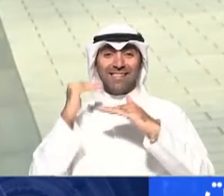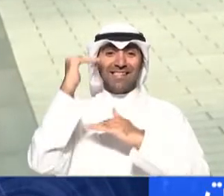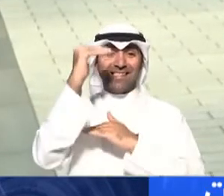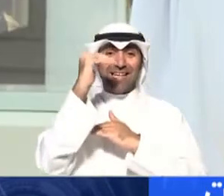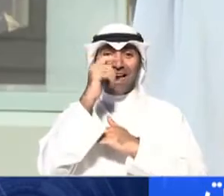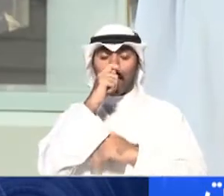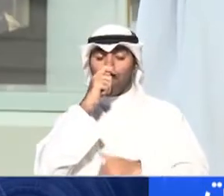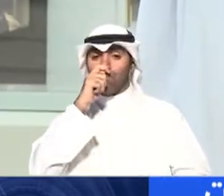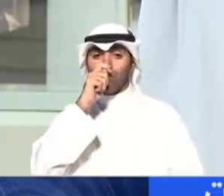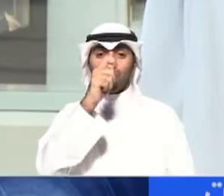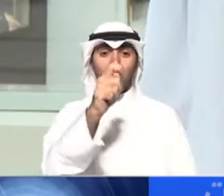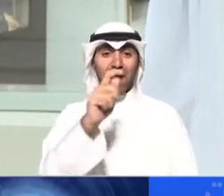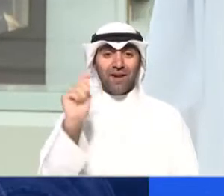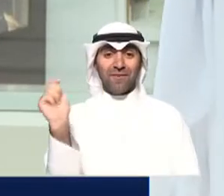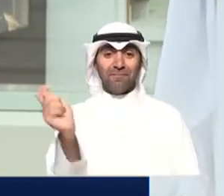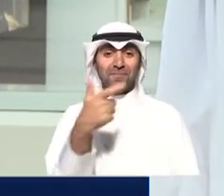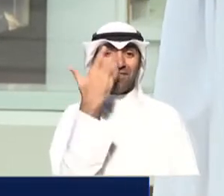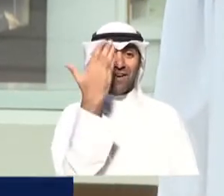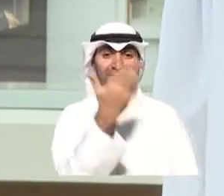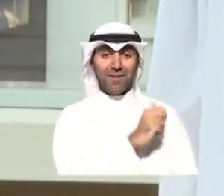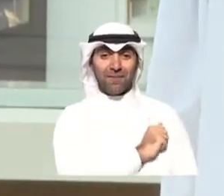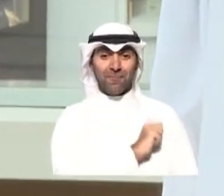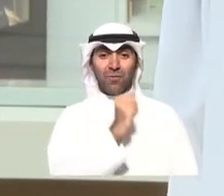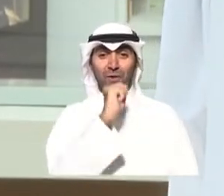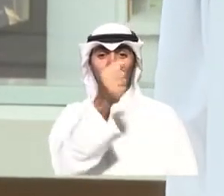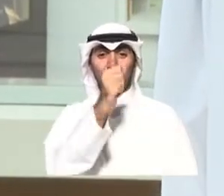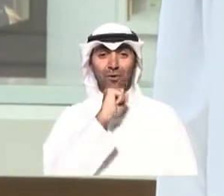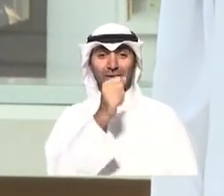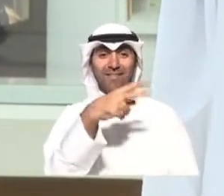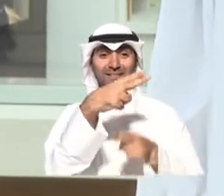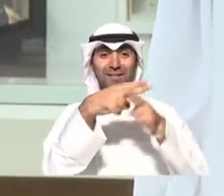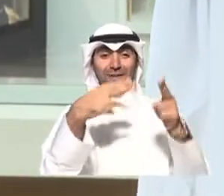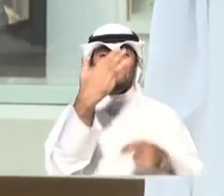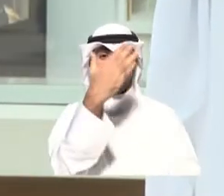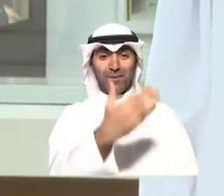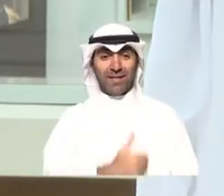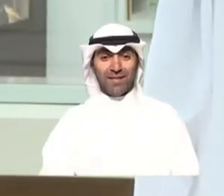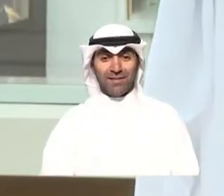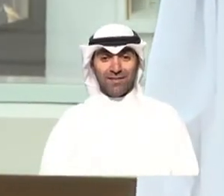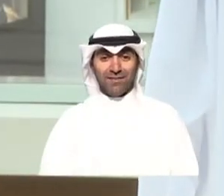المستهلكين بشكل دائم. خالد الأصفر، تلفزيون دولة الكويت.